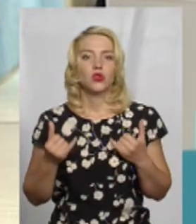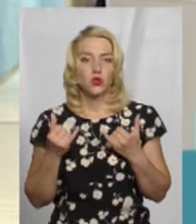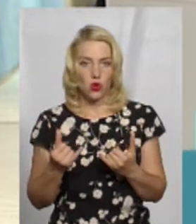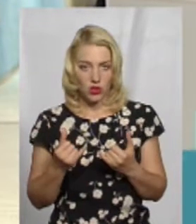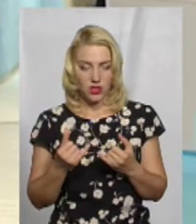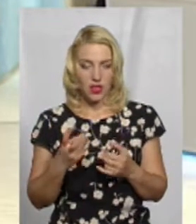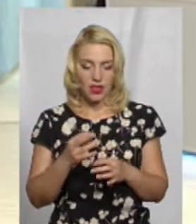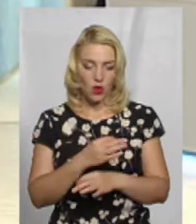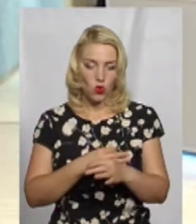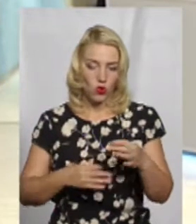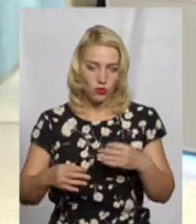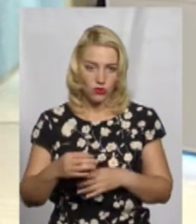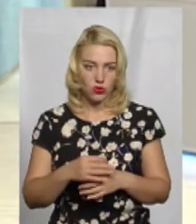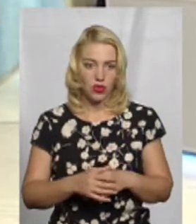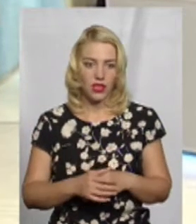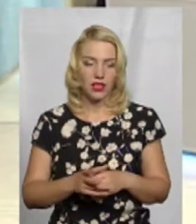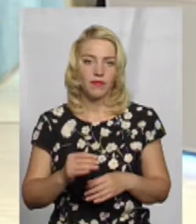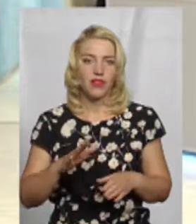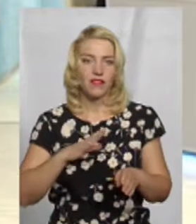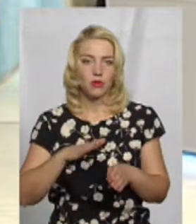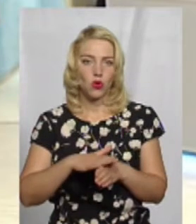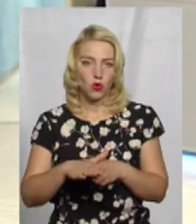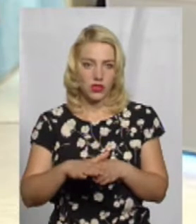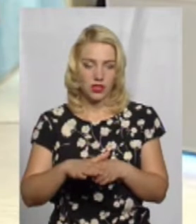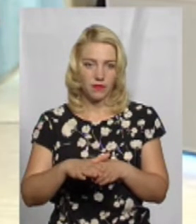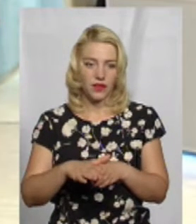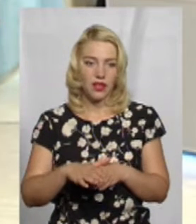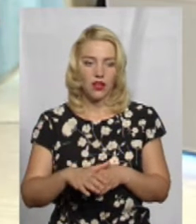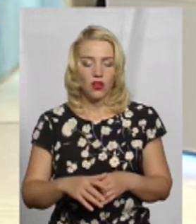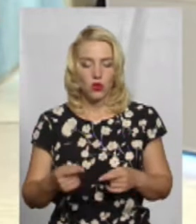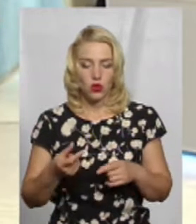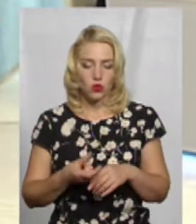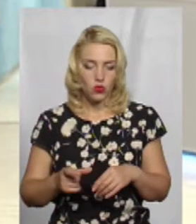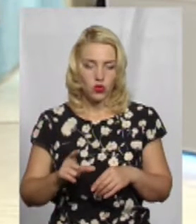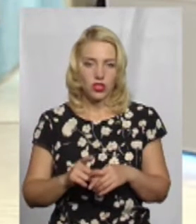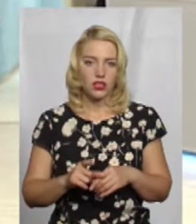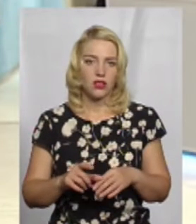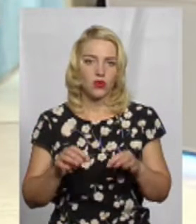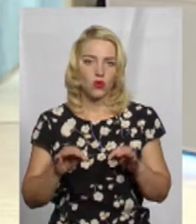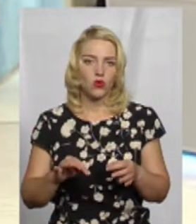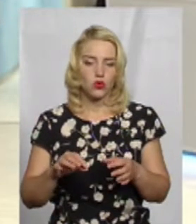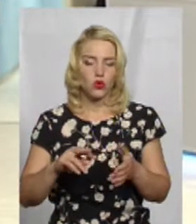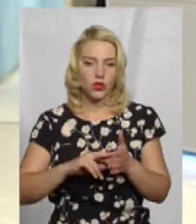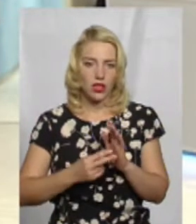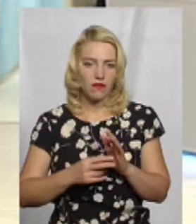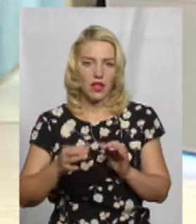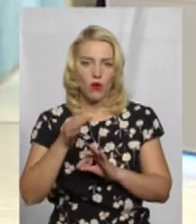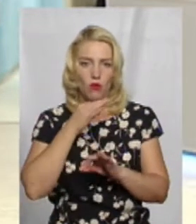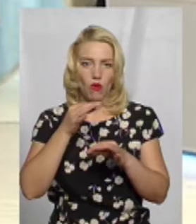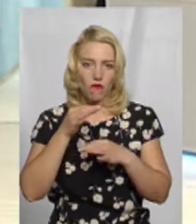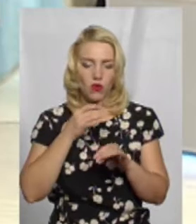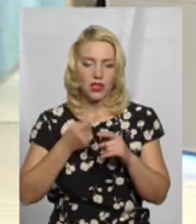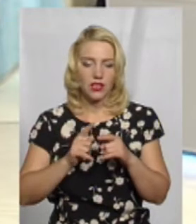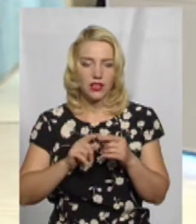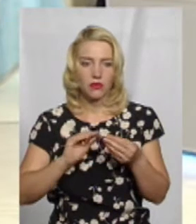Сьогодні на круглому столі відбулося дуже конструктивне обговорення